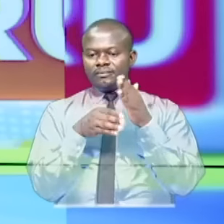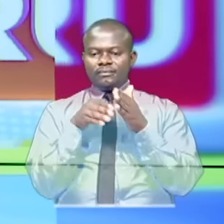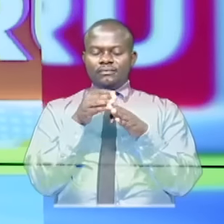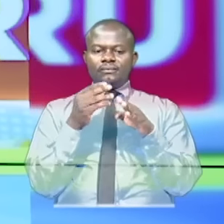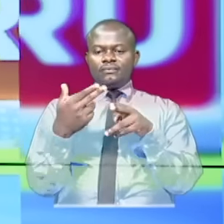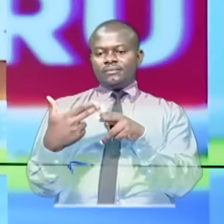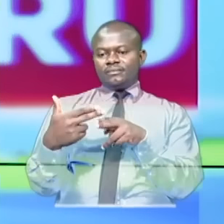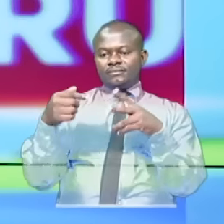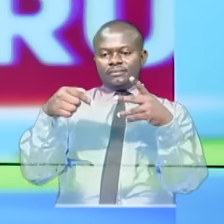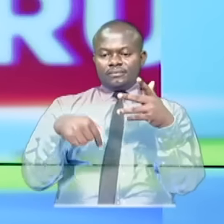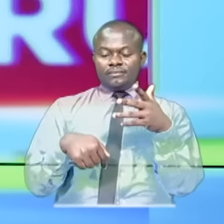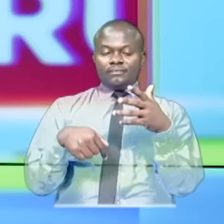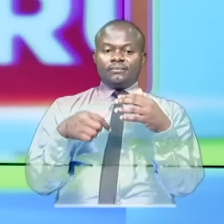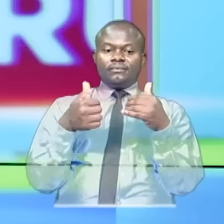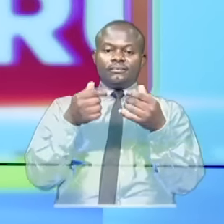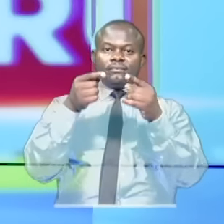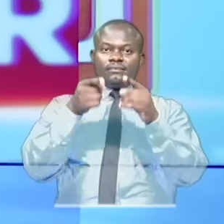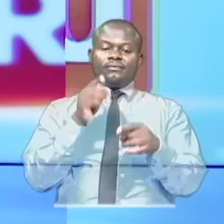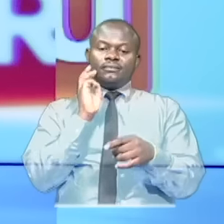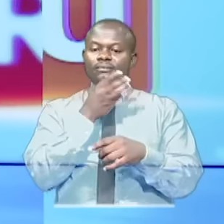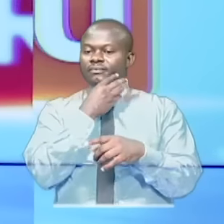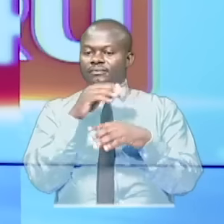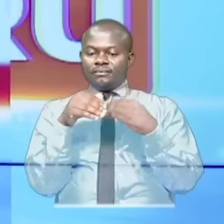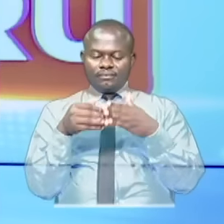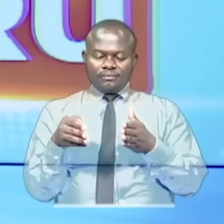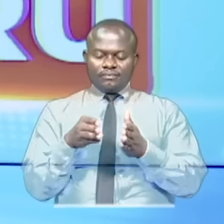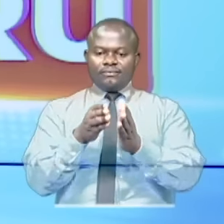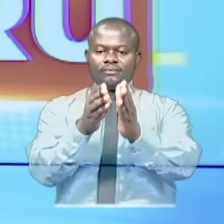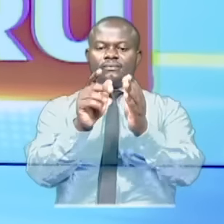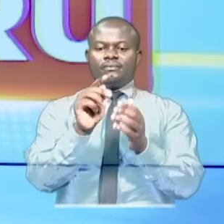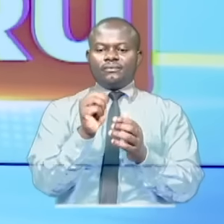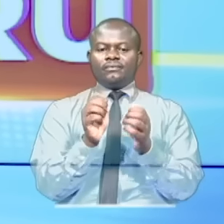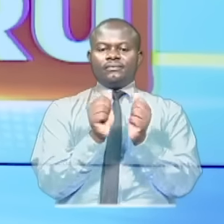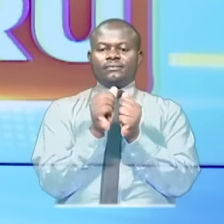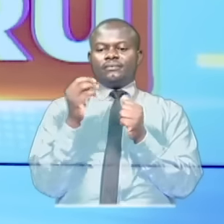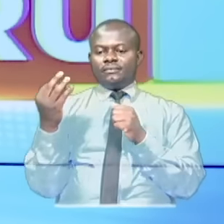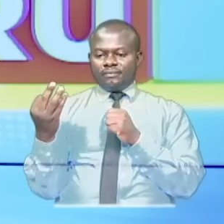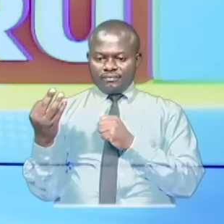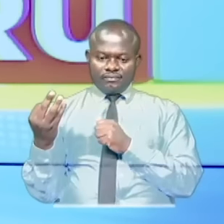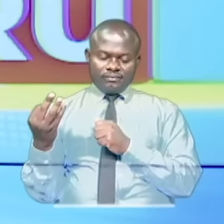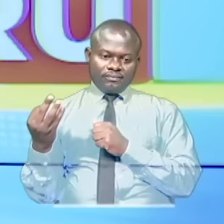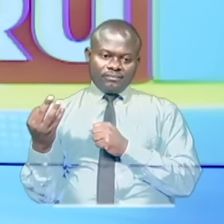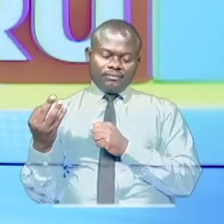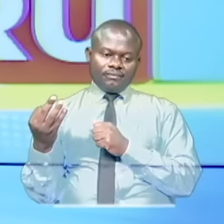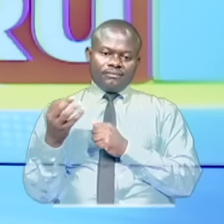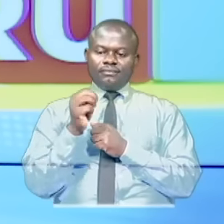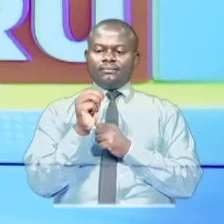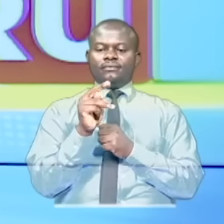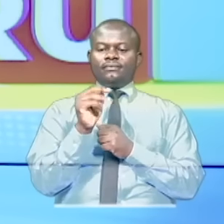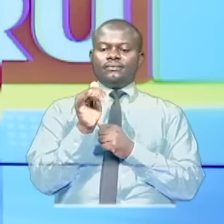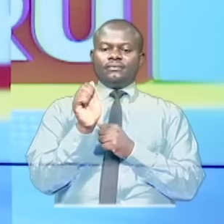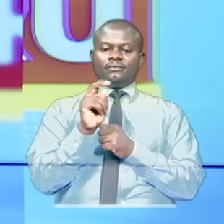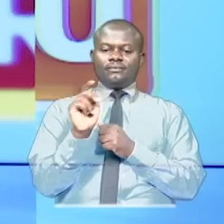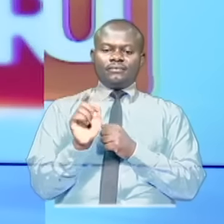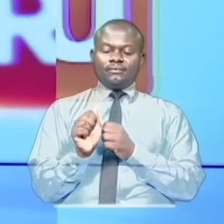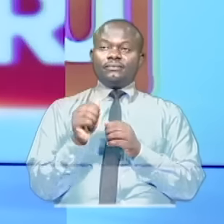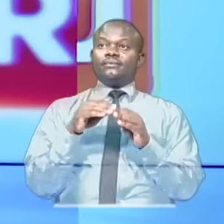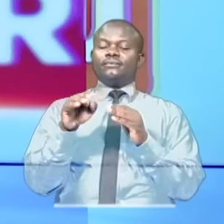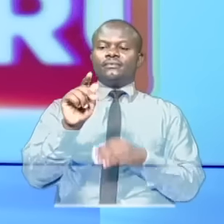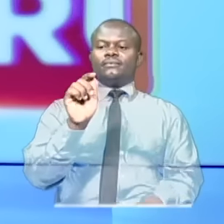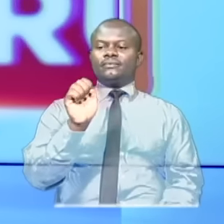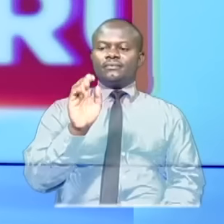vuba ahangaho ukaba urimo kubagezaho amazi n'umuyoboro rero ufite uburebure bwa kilometero 13 mugenzi wacu Munyaneza Geoffrey yagiye